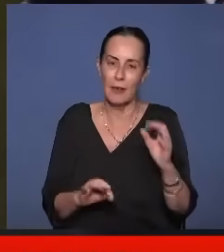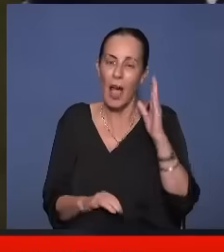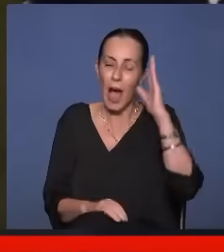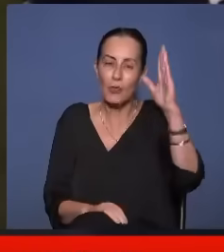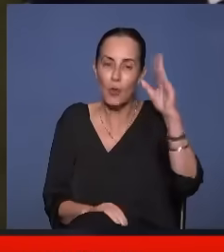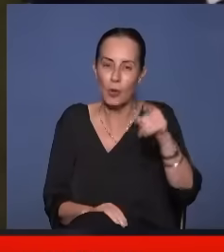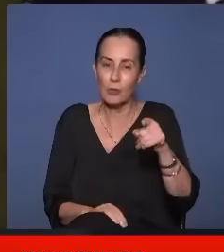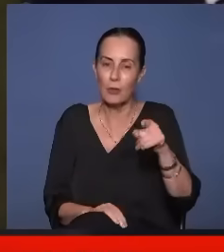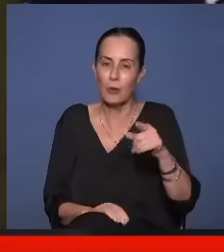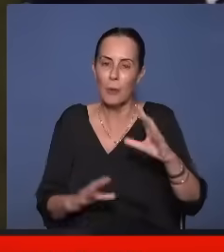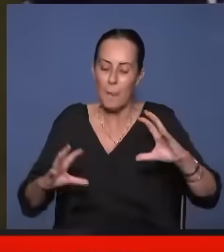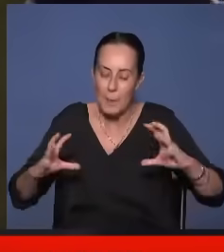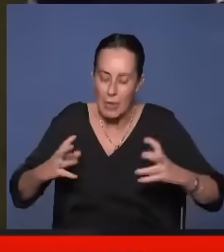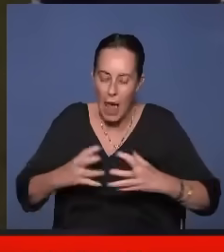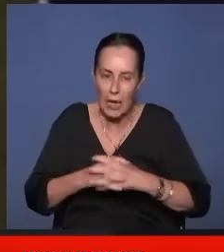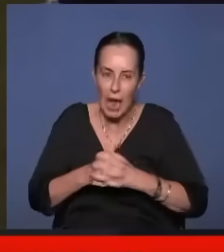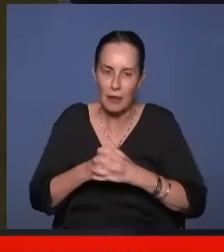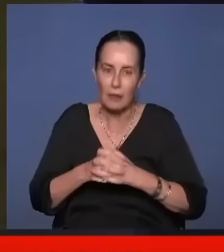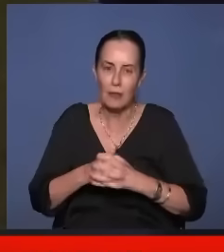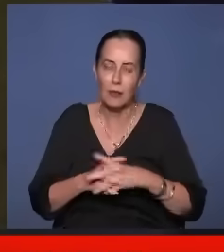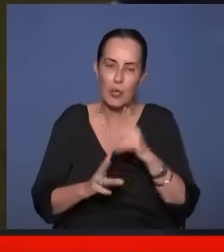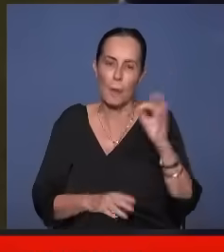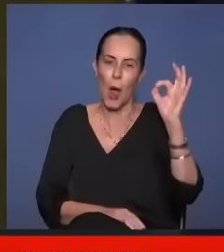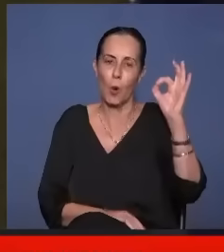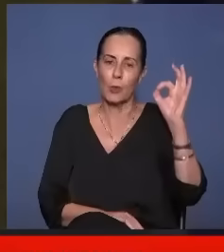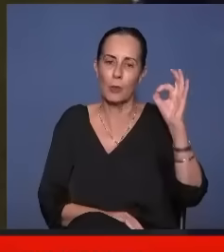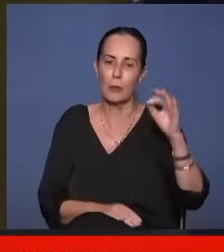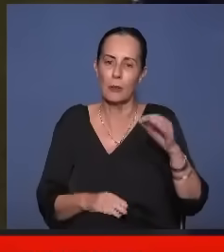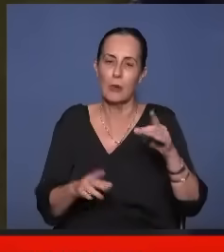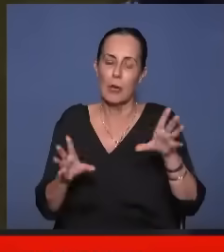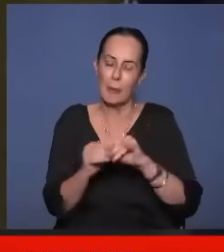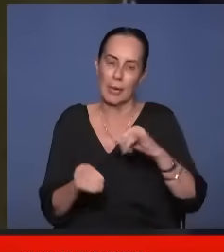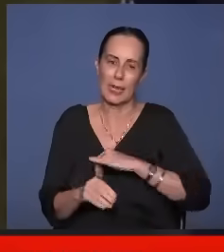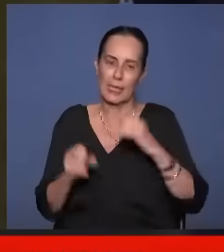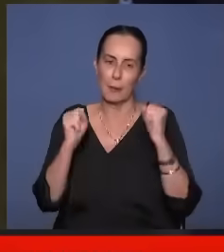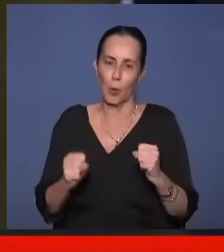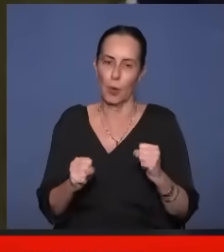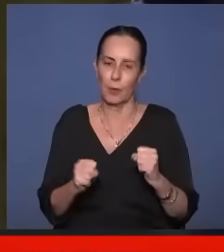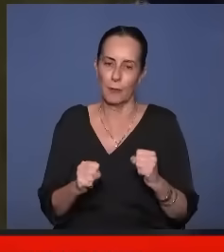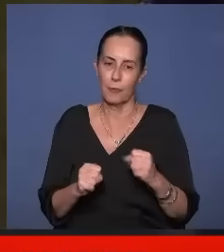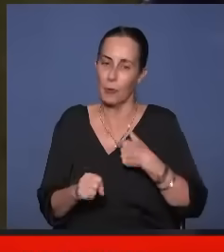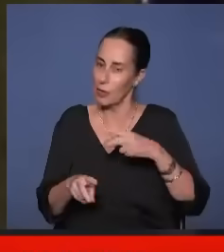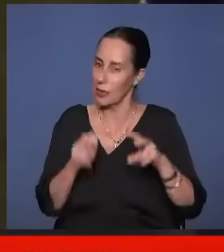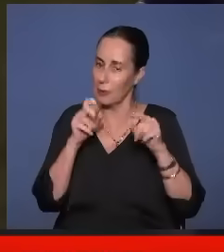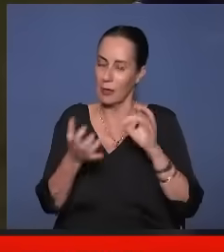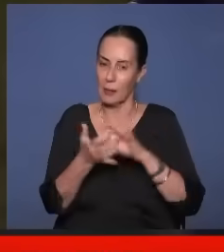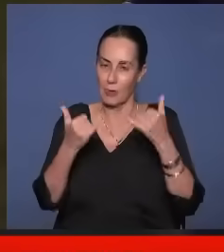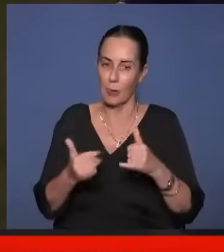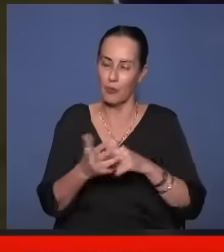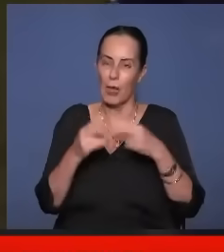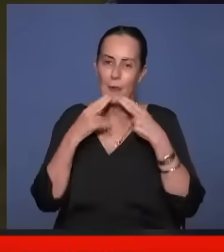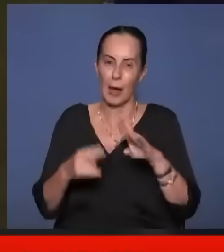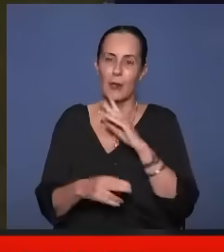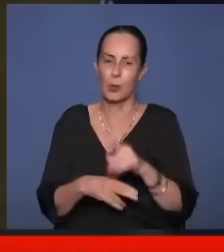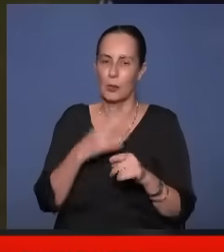הזה מתלכד, התלכדות של 100% לחפיפה מוחלטת עם האינטרס הביטחוני. ואנחנו צריכים לנצל את הרגע הזה כדי לפתור את הבעיה